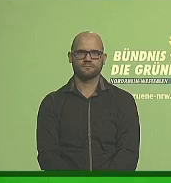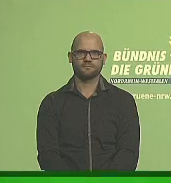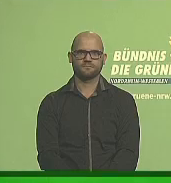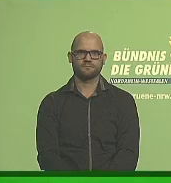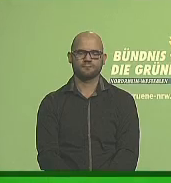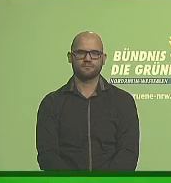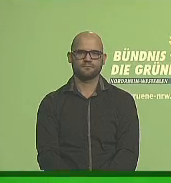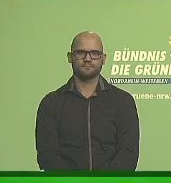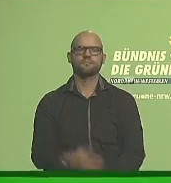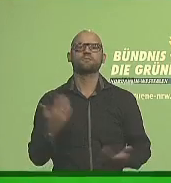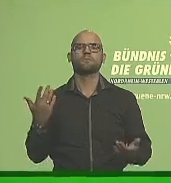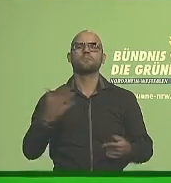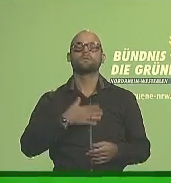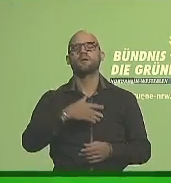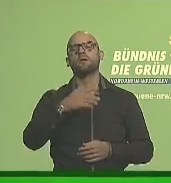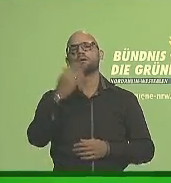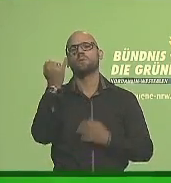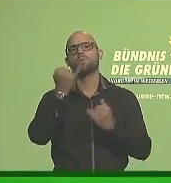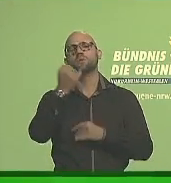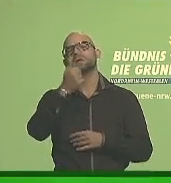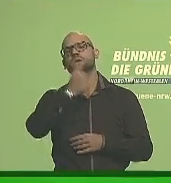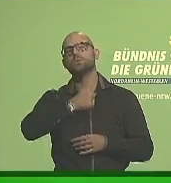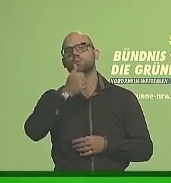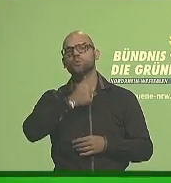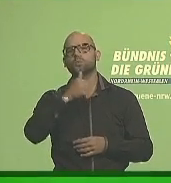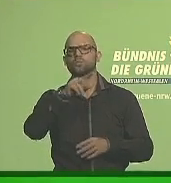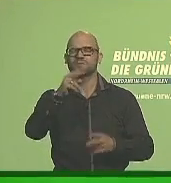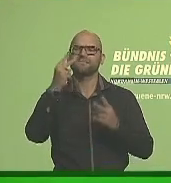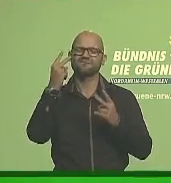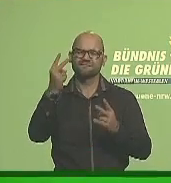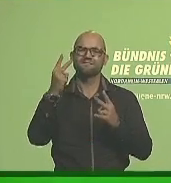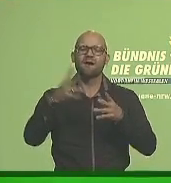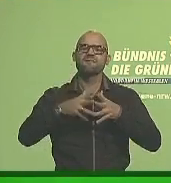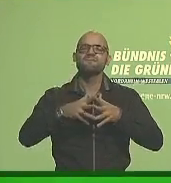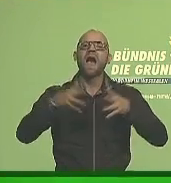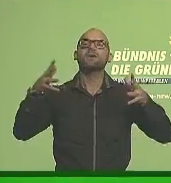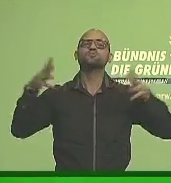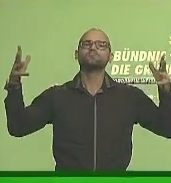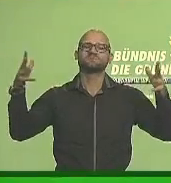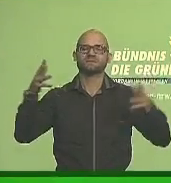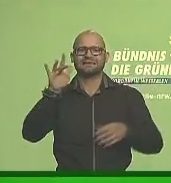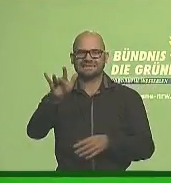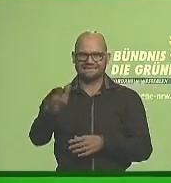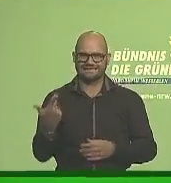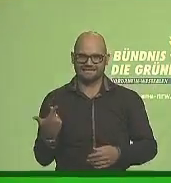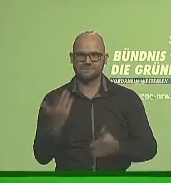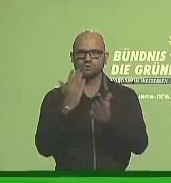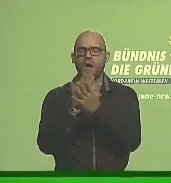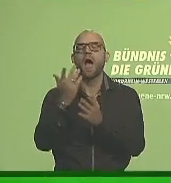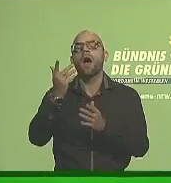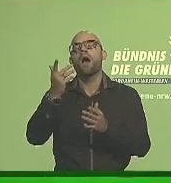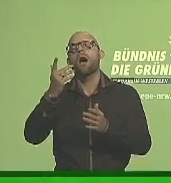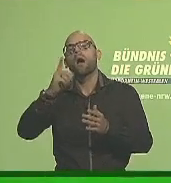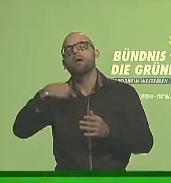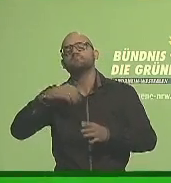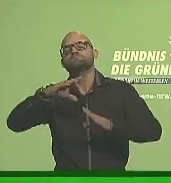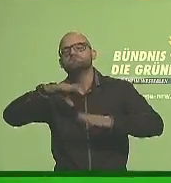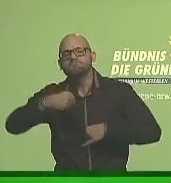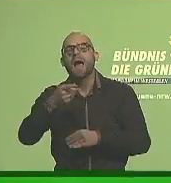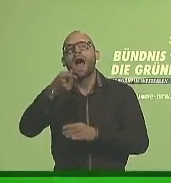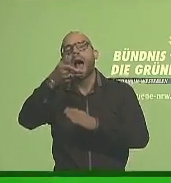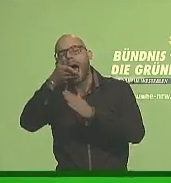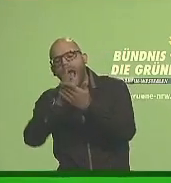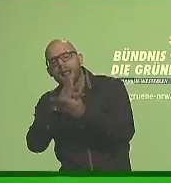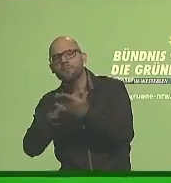Auch ein Herzensthema der Grünen Jugend, eine fundierte Wachstumskritik, wurde wenigstens im Ansatz aufgenommen. Und das freut uns als Grüne Jugend